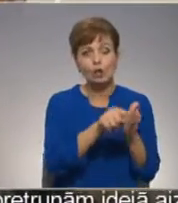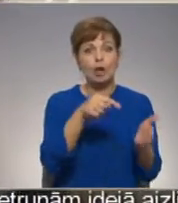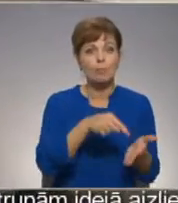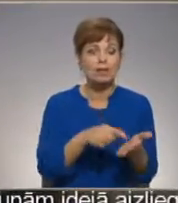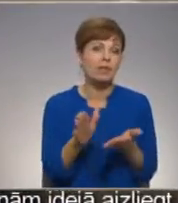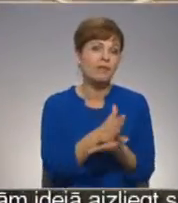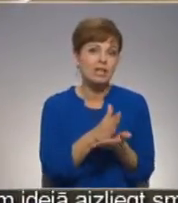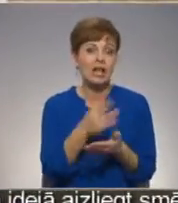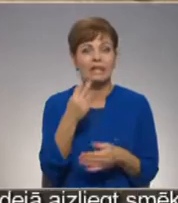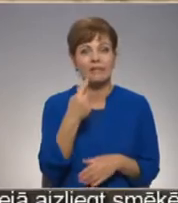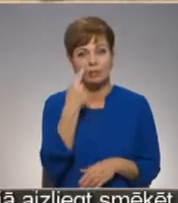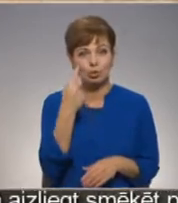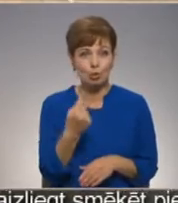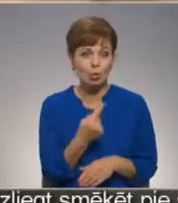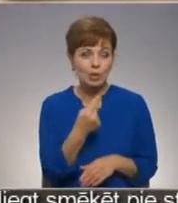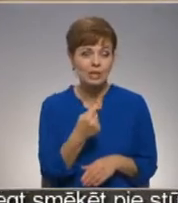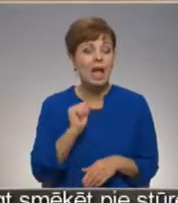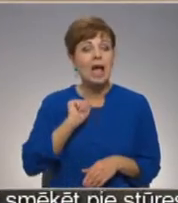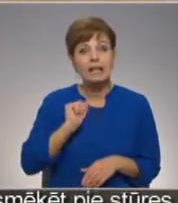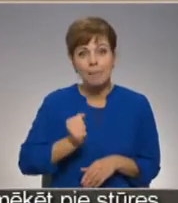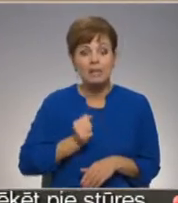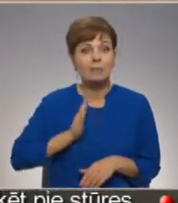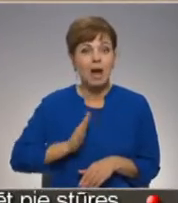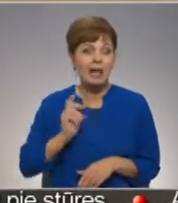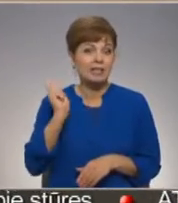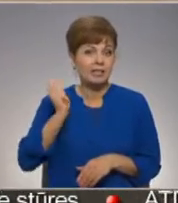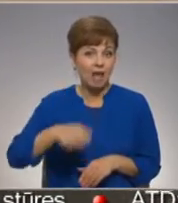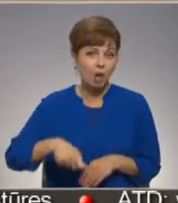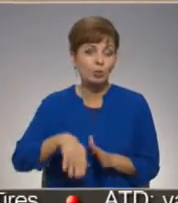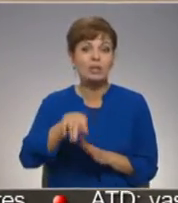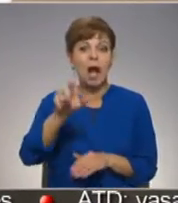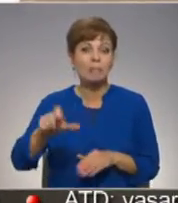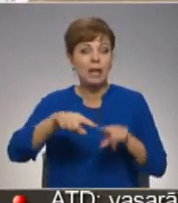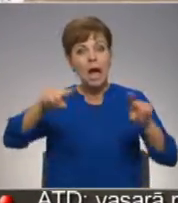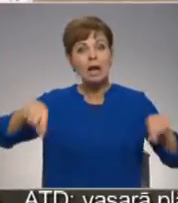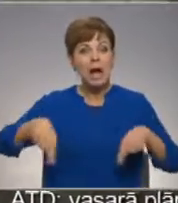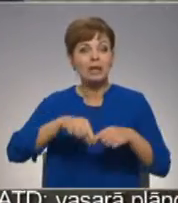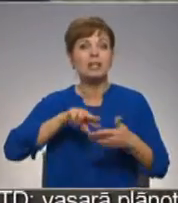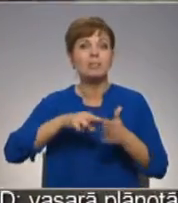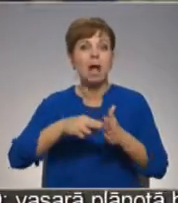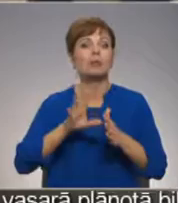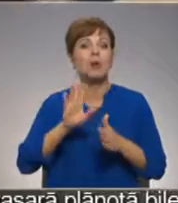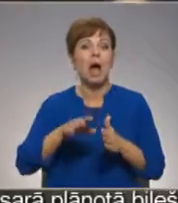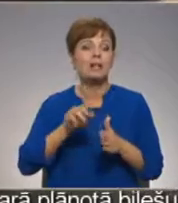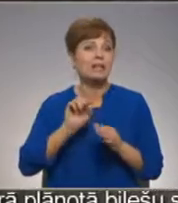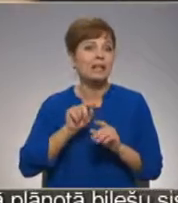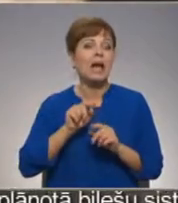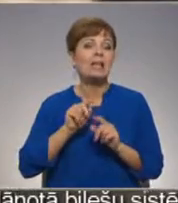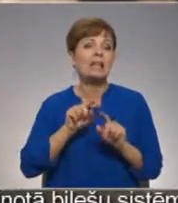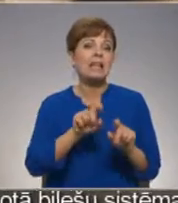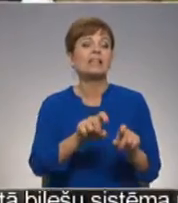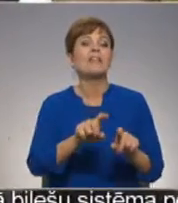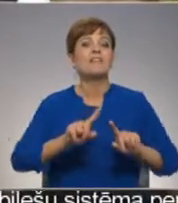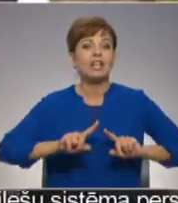prasa apmēram 2 stundas. Nepacietīgi gaidot startu, dalībnieki kartēs plānoja, kā finišu sasniegt iespējam ātrāk. Arī